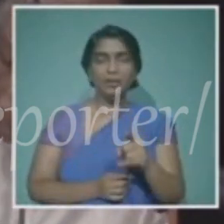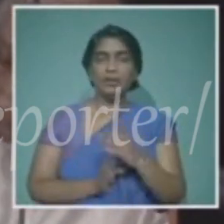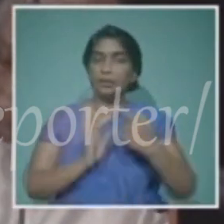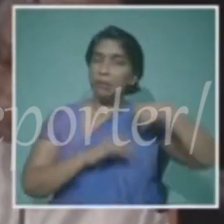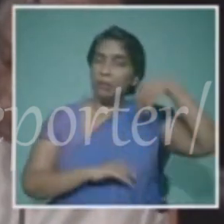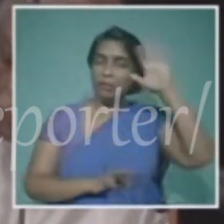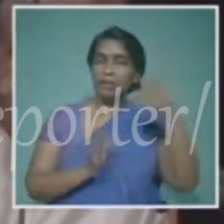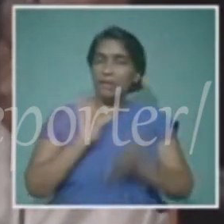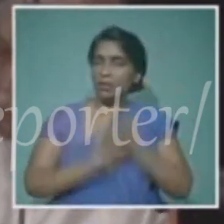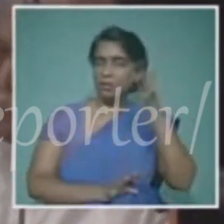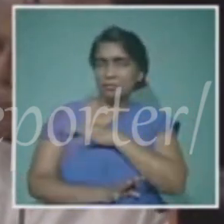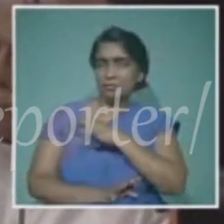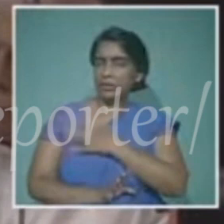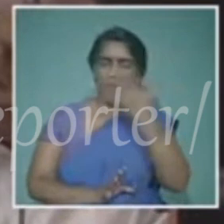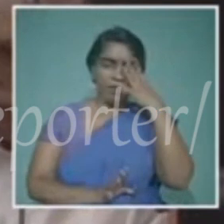පැරණි කෝන්තර අමතක කර